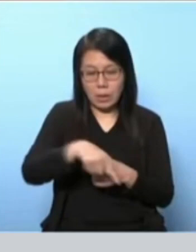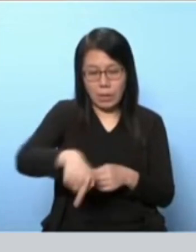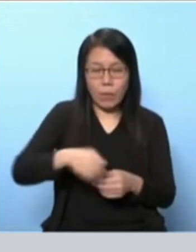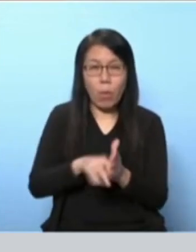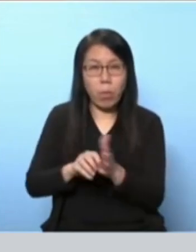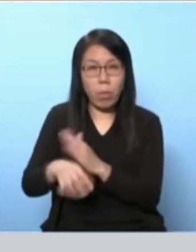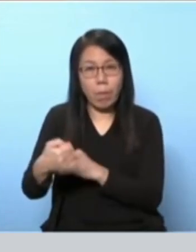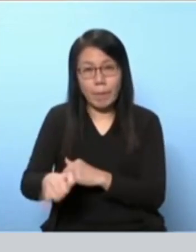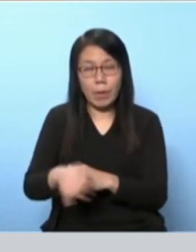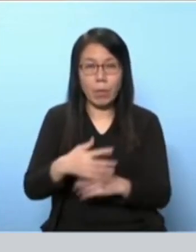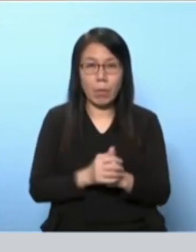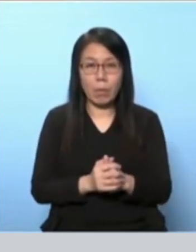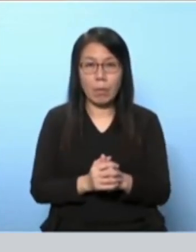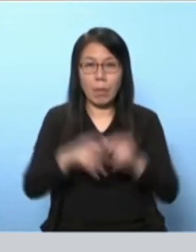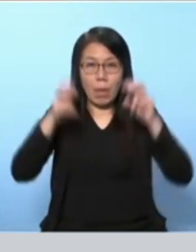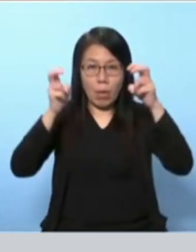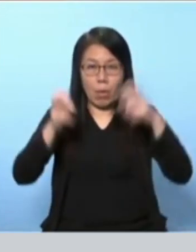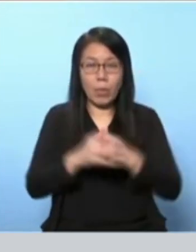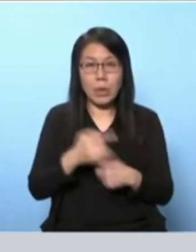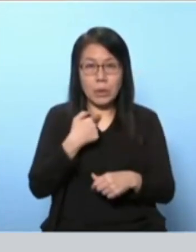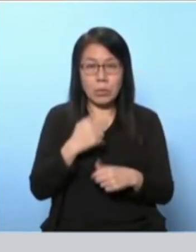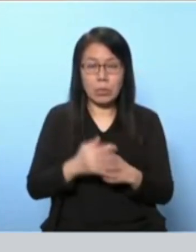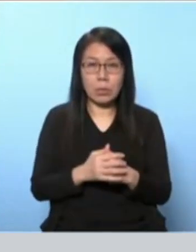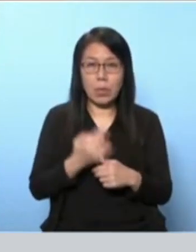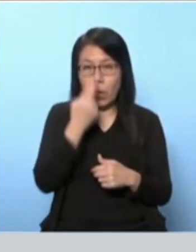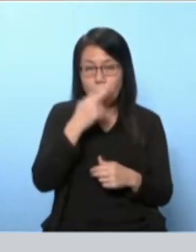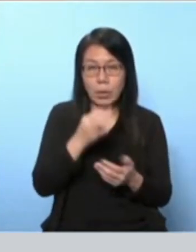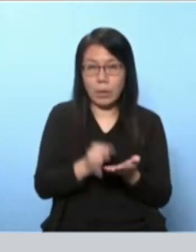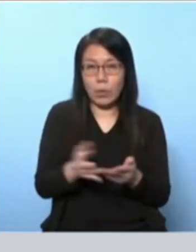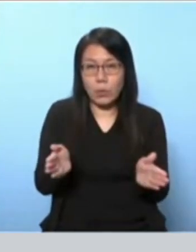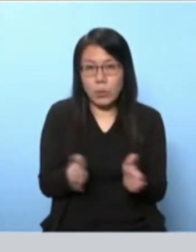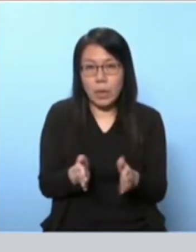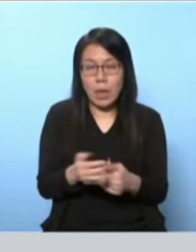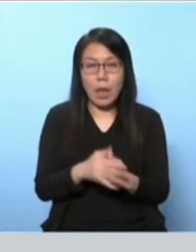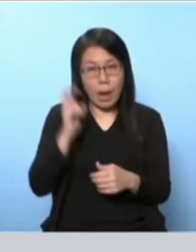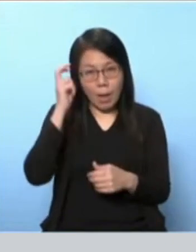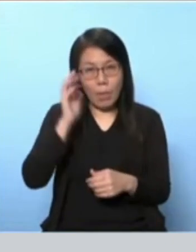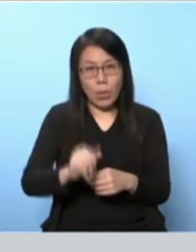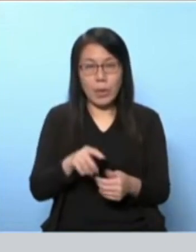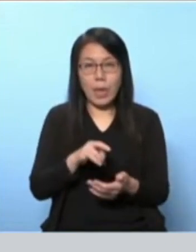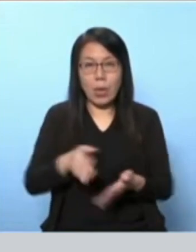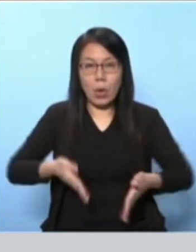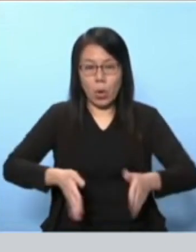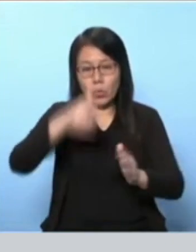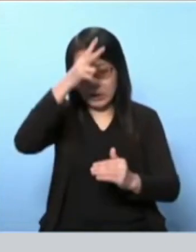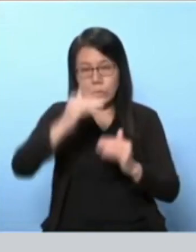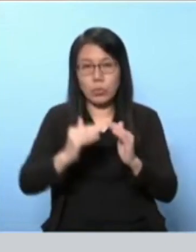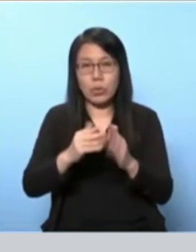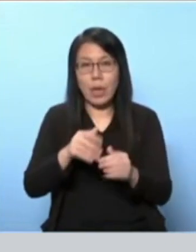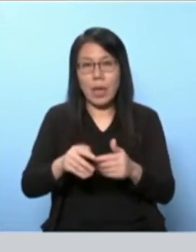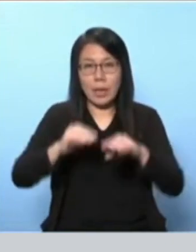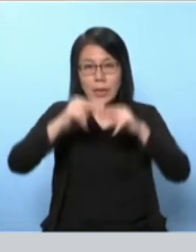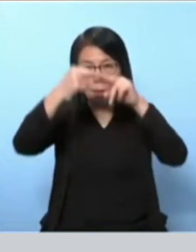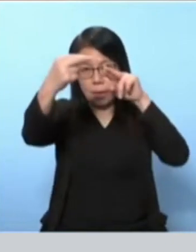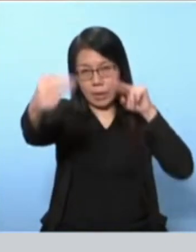嘅。咁第二項目，有啲項目咧所需嘅空間其實好細嘅，可以考慮利用路政署核下咧一啲天橋底